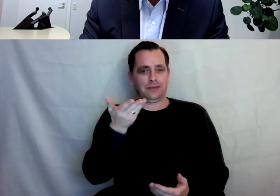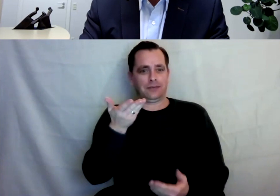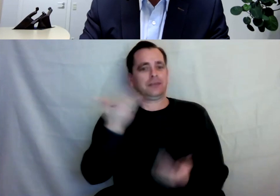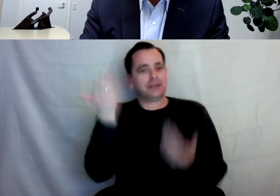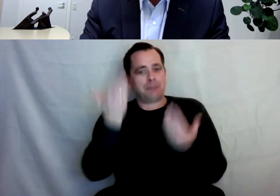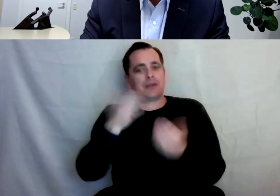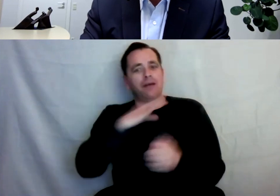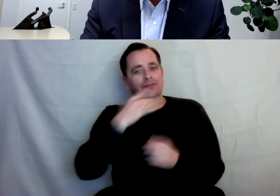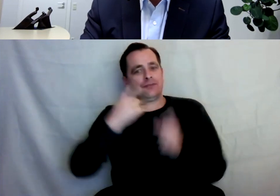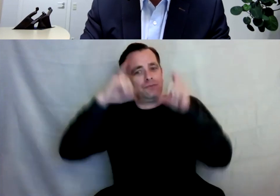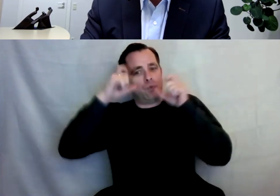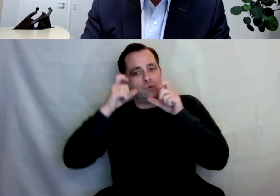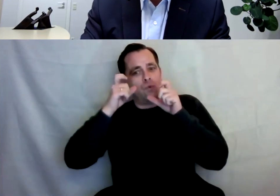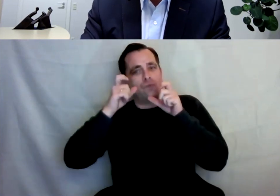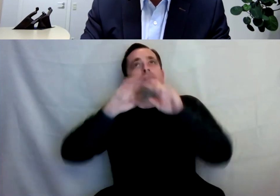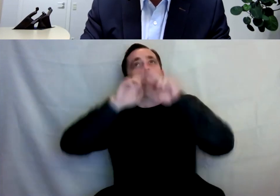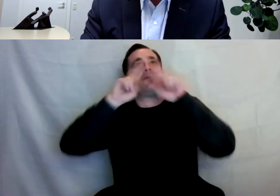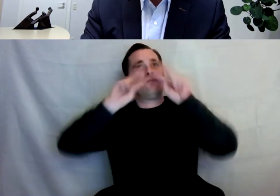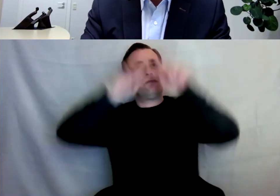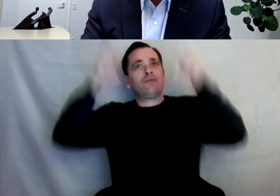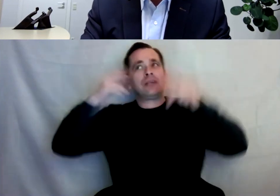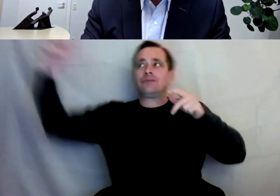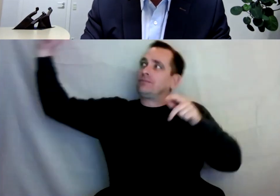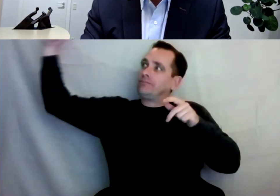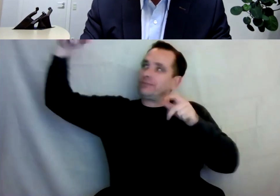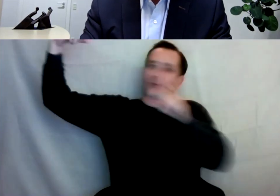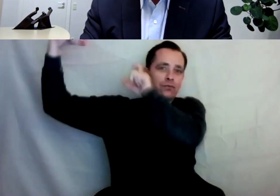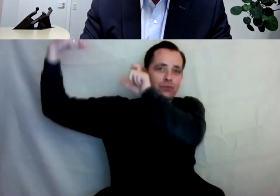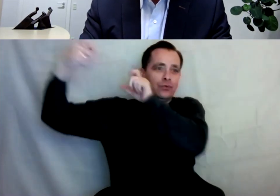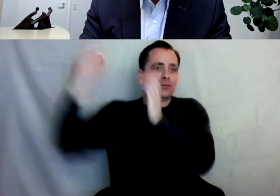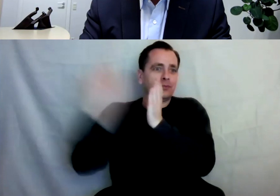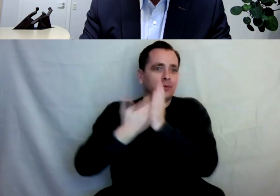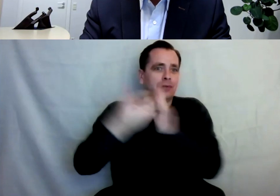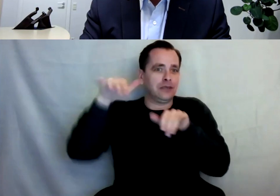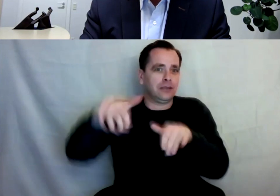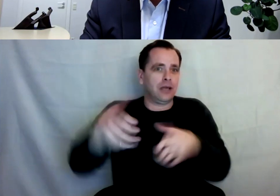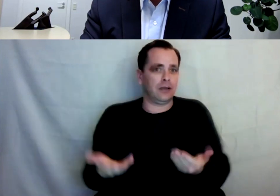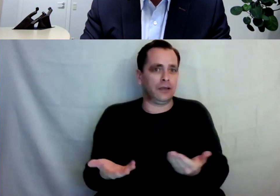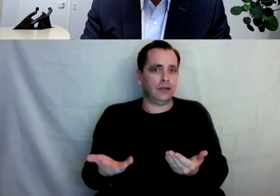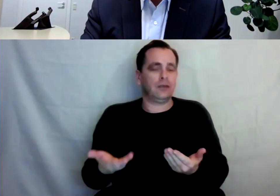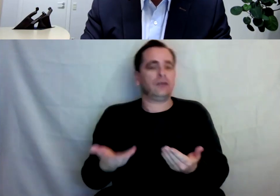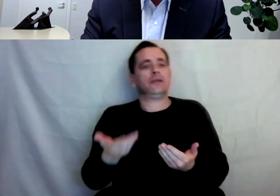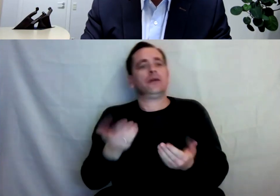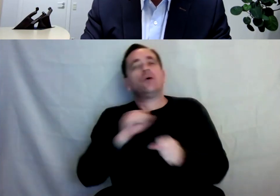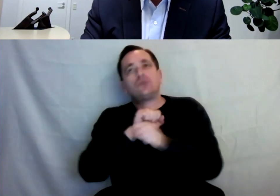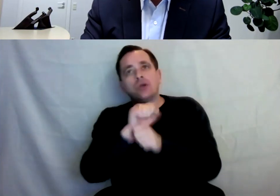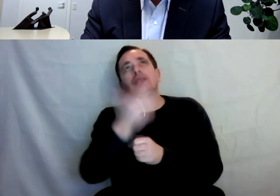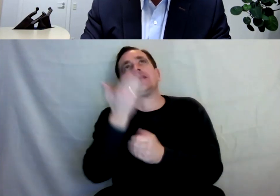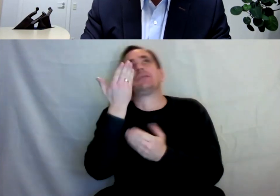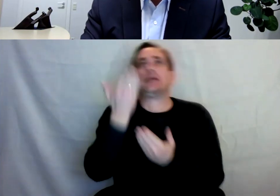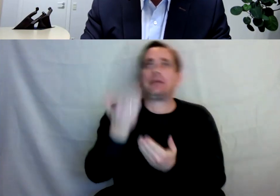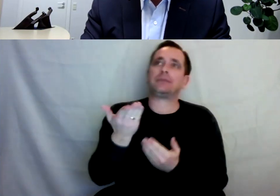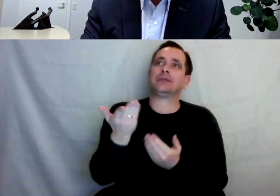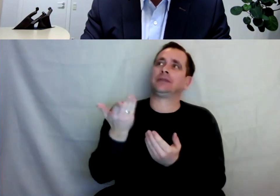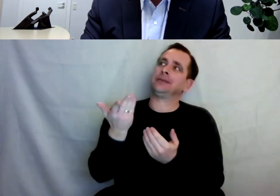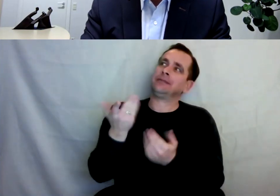die so grundlegend einfach sind, dass wir die gerne auch klar kommuniziert hätten. Und trotzdem findet sich immer irgendjemand, der auch das bezweifelt oder